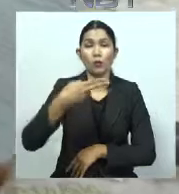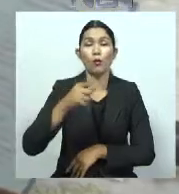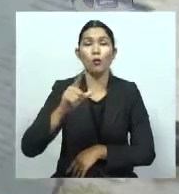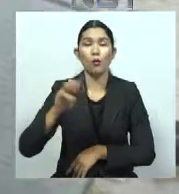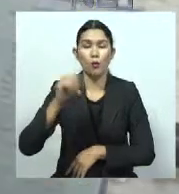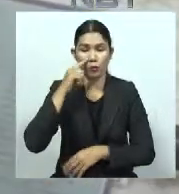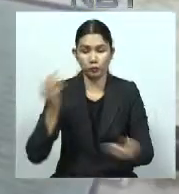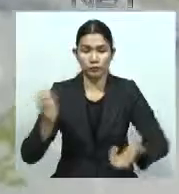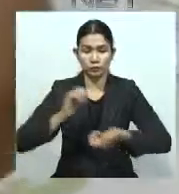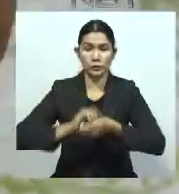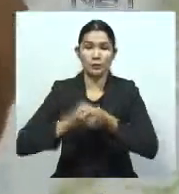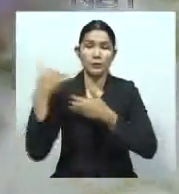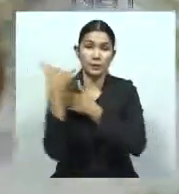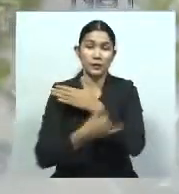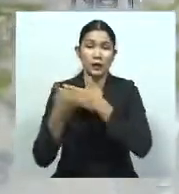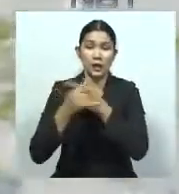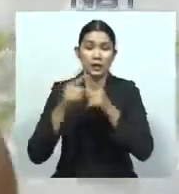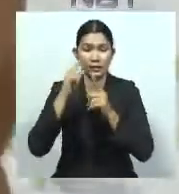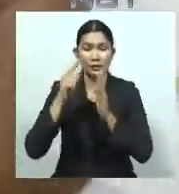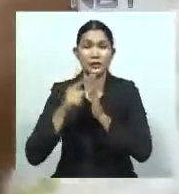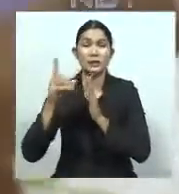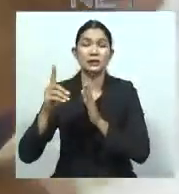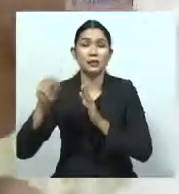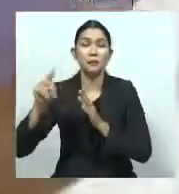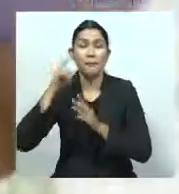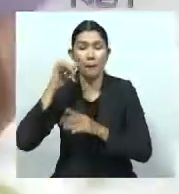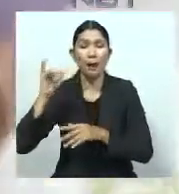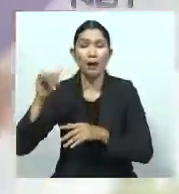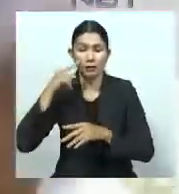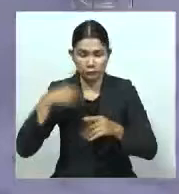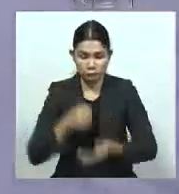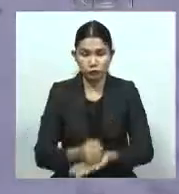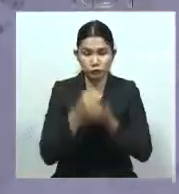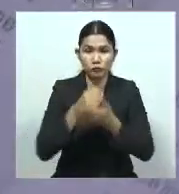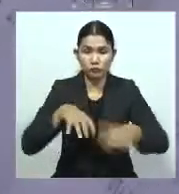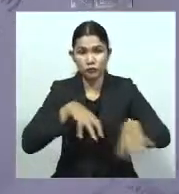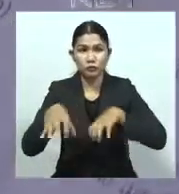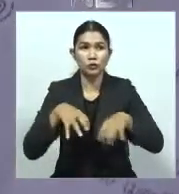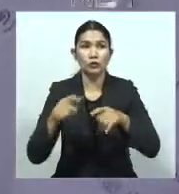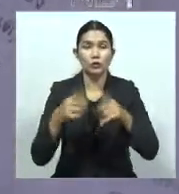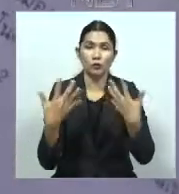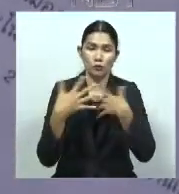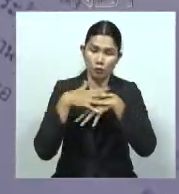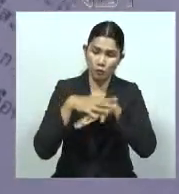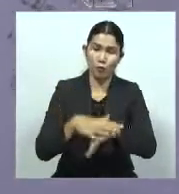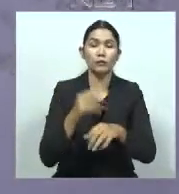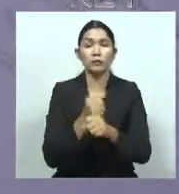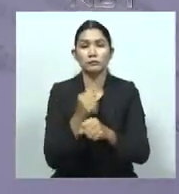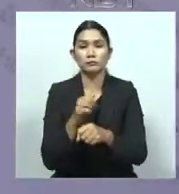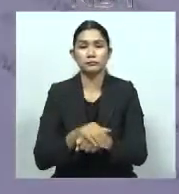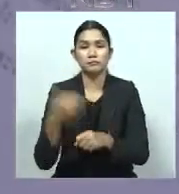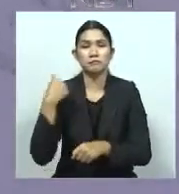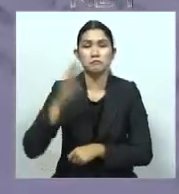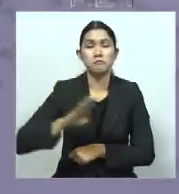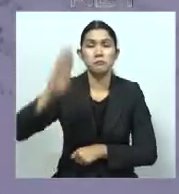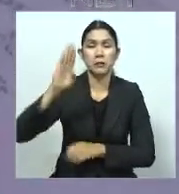มกับบริษัทจากประเทศเดนมาร์กร่วมการตรวจสอบแบบและควบคุมการก่อสร้างร่วมกับวิศวกรของกรมทางหลวงโดยมีบริษัท